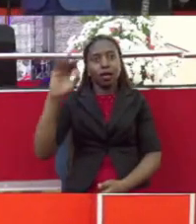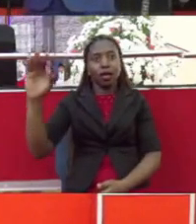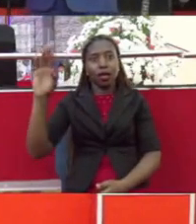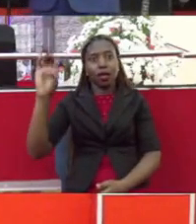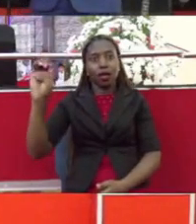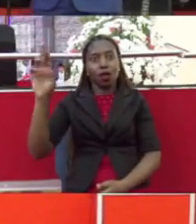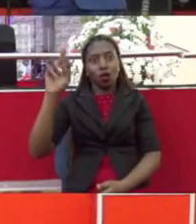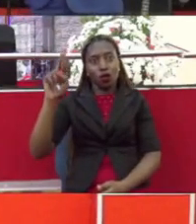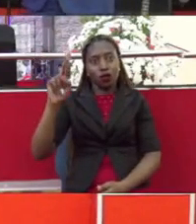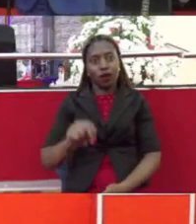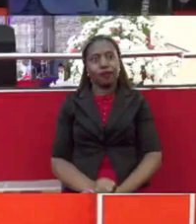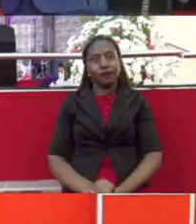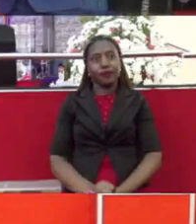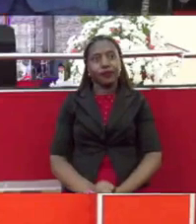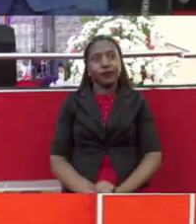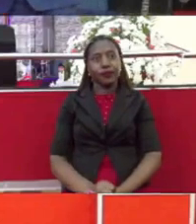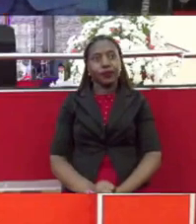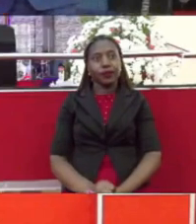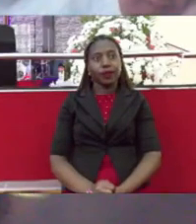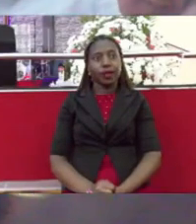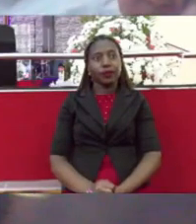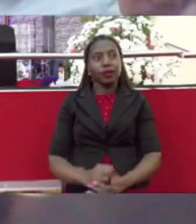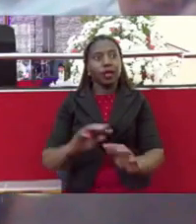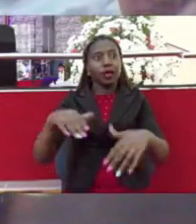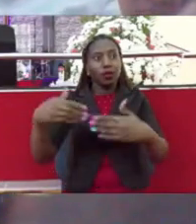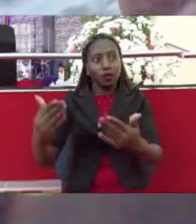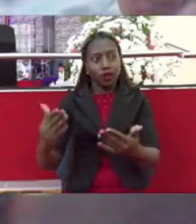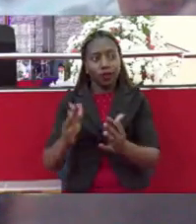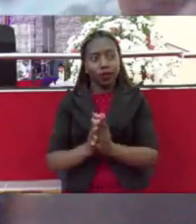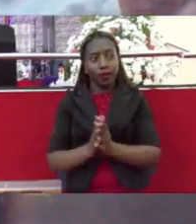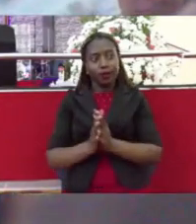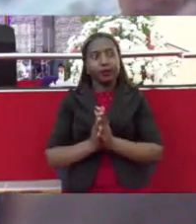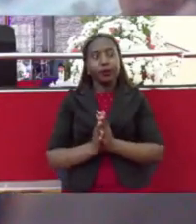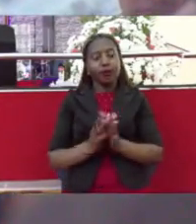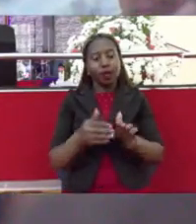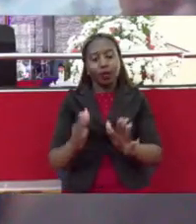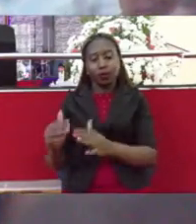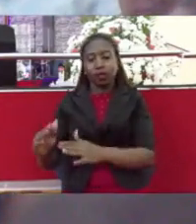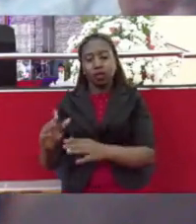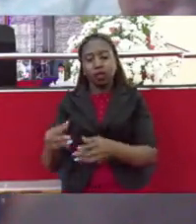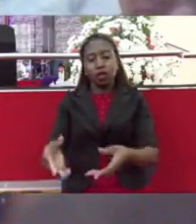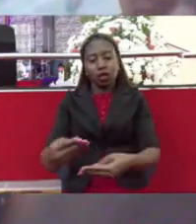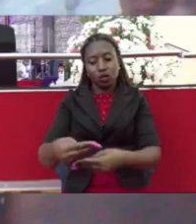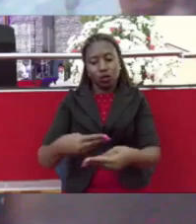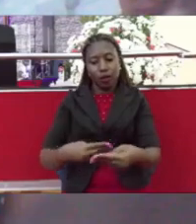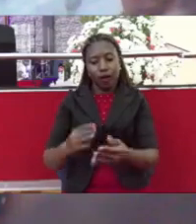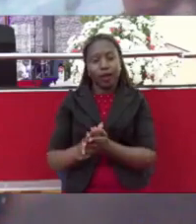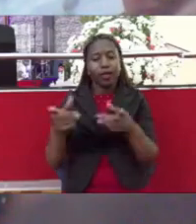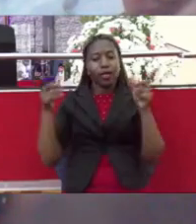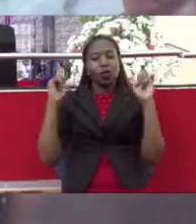ile biashara. An offer to buy his lorry, which was. Anaweza nunua, angetaka kununua lorry yake. And